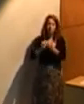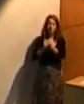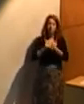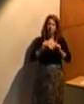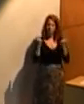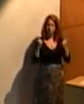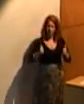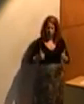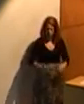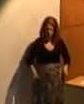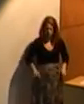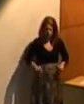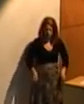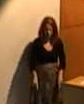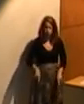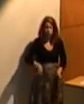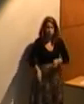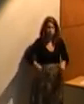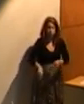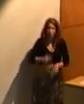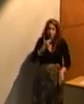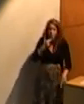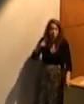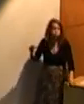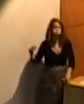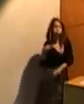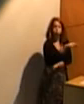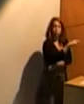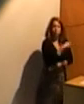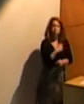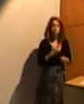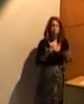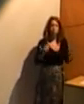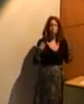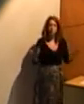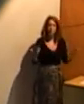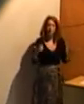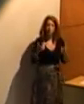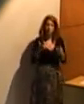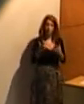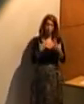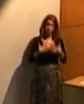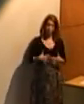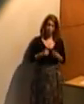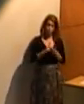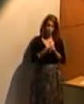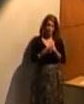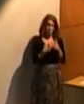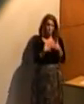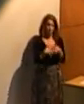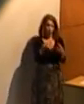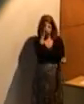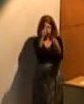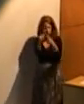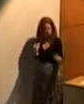performances meilleures bon effectivement ça c'est une chose mais est ce que je dois faire en sorte que mon corps devienne une machine à performance et me faire